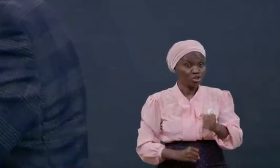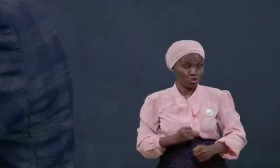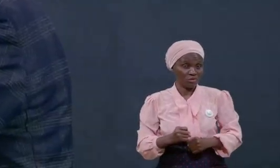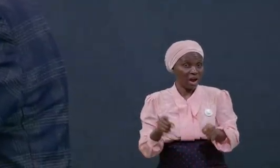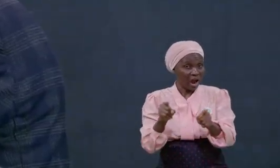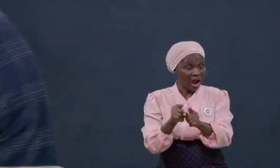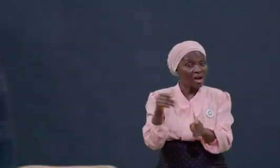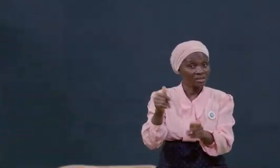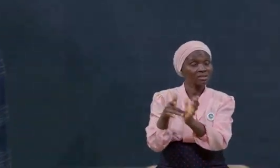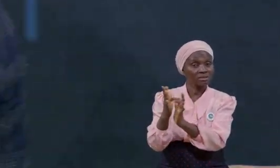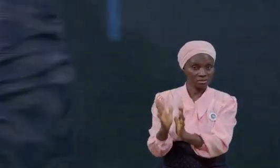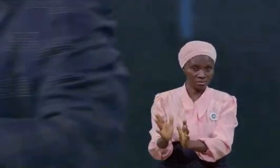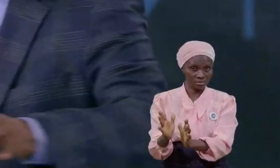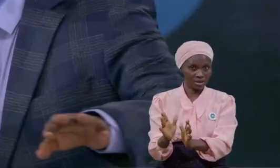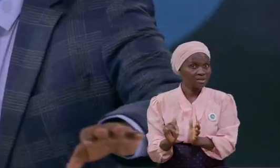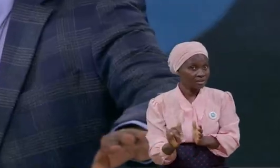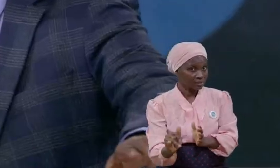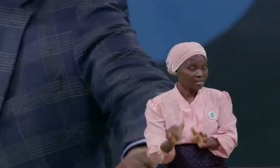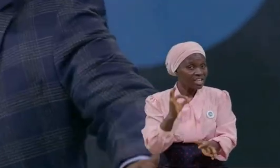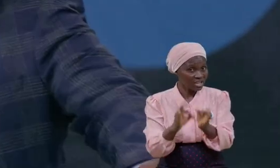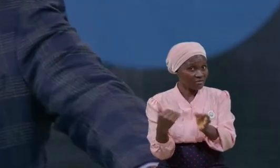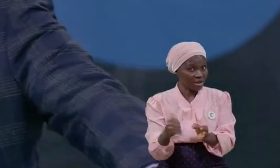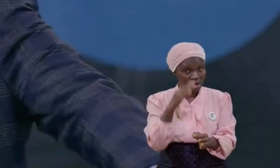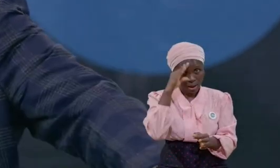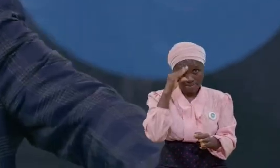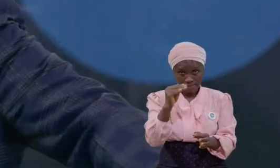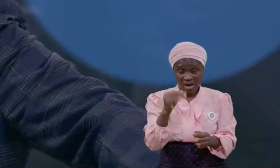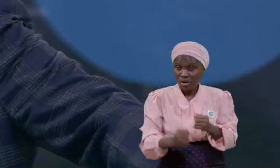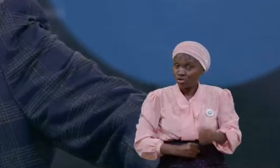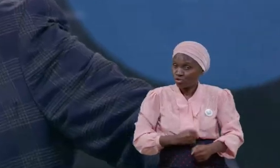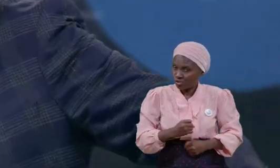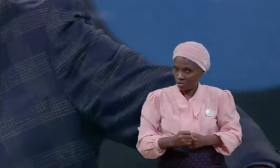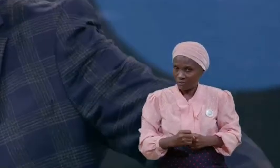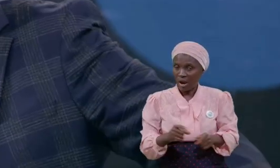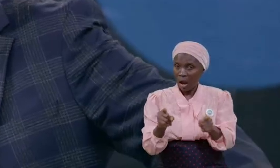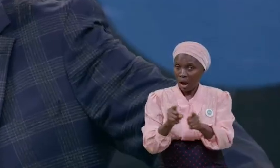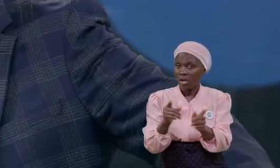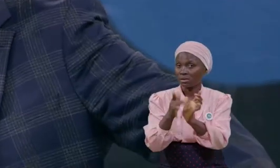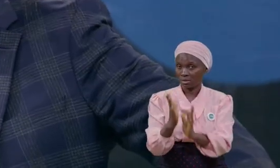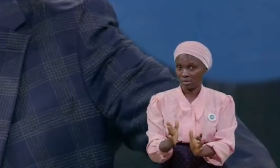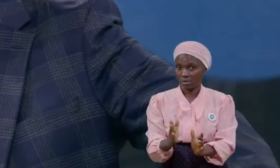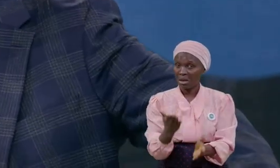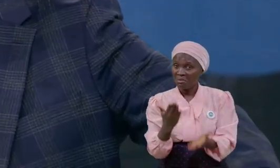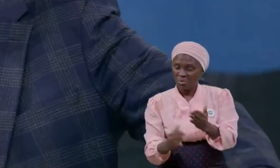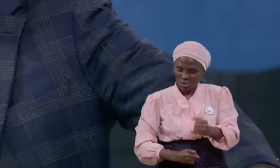si quelqu'un souffre comme la persécution, le